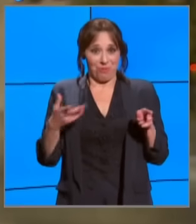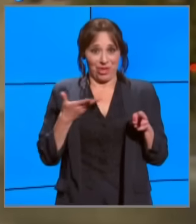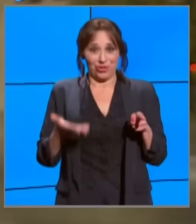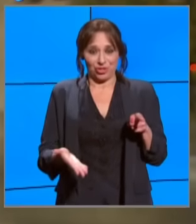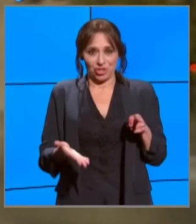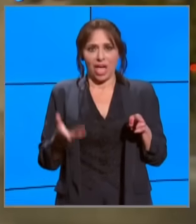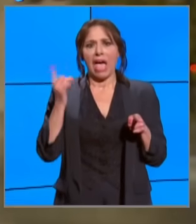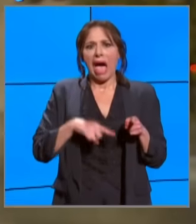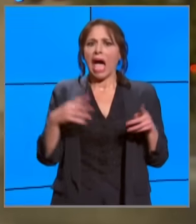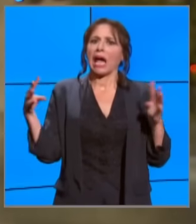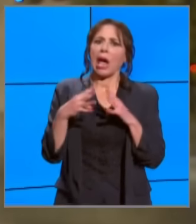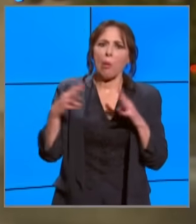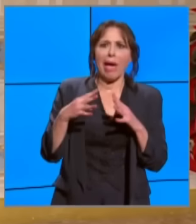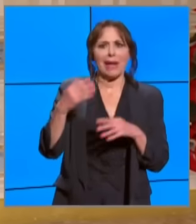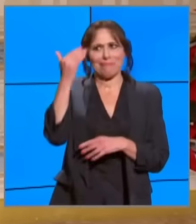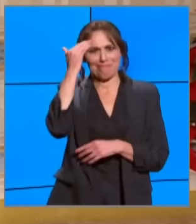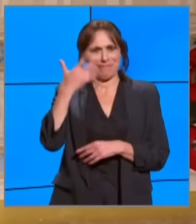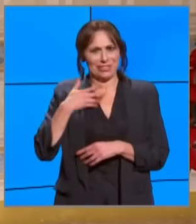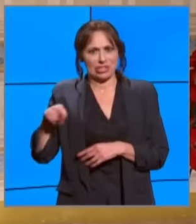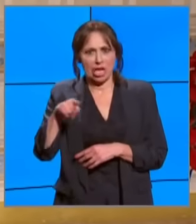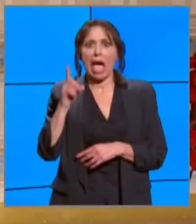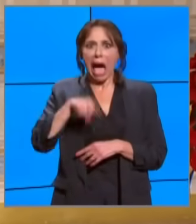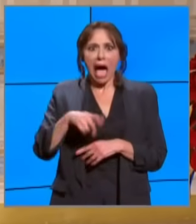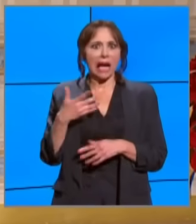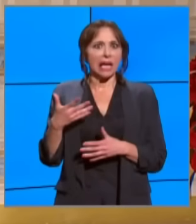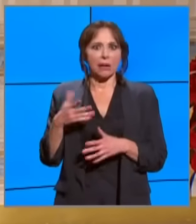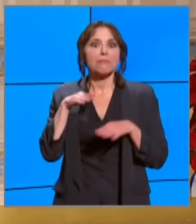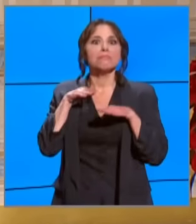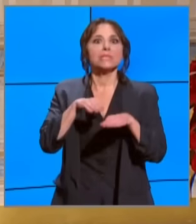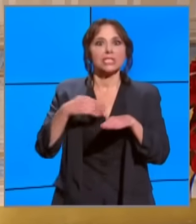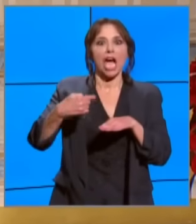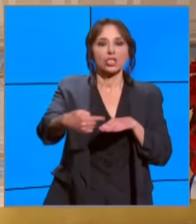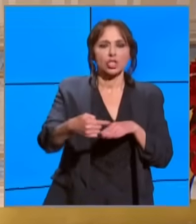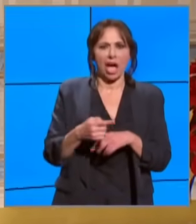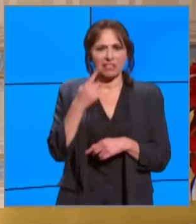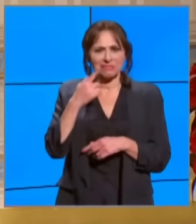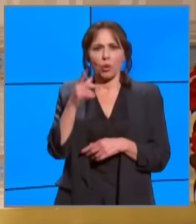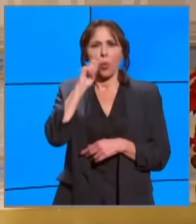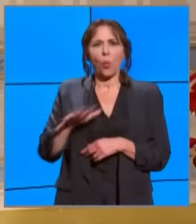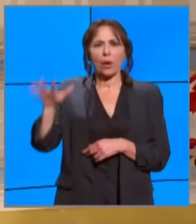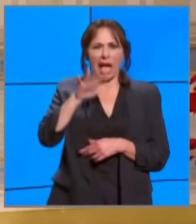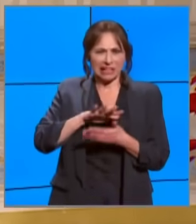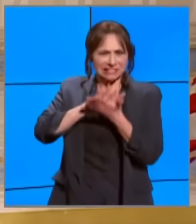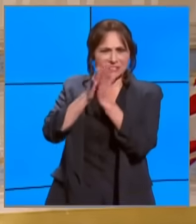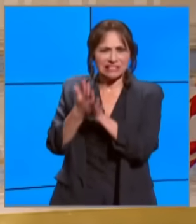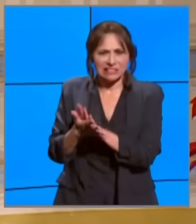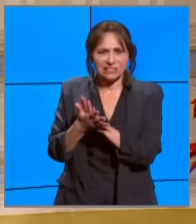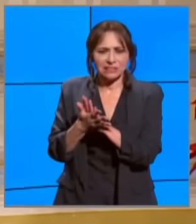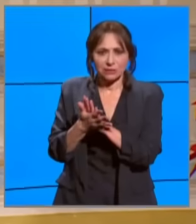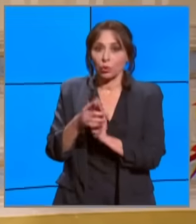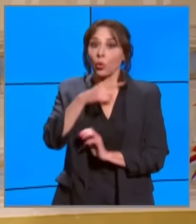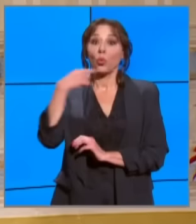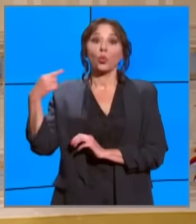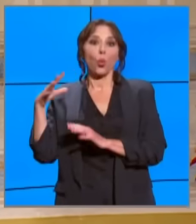quelle evocate e minacciate le devastazioni che vediamo nell'ucraina invasa della